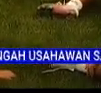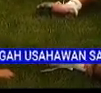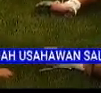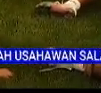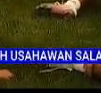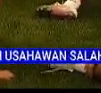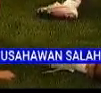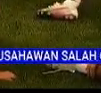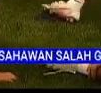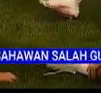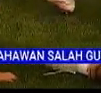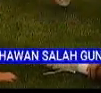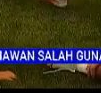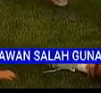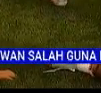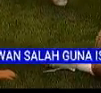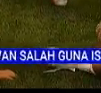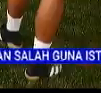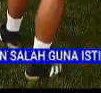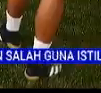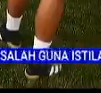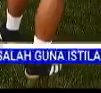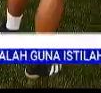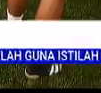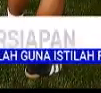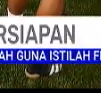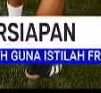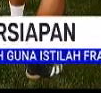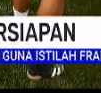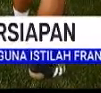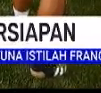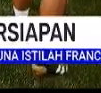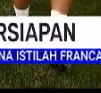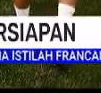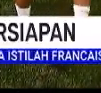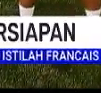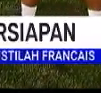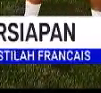Tan Cheng Ho mahu Harimau Melaya bersedia awal.